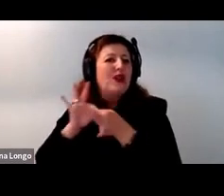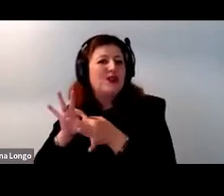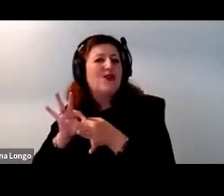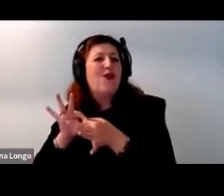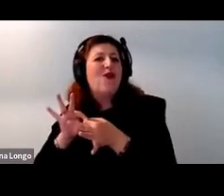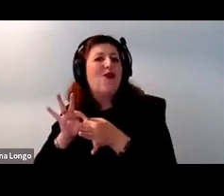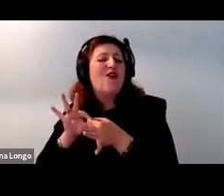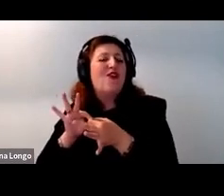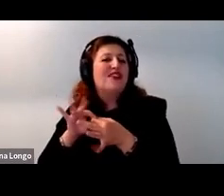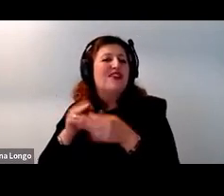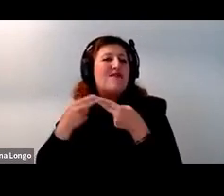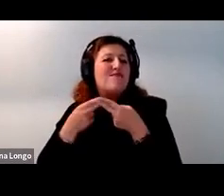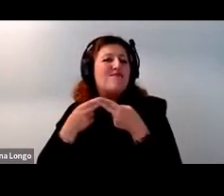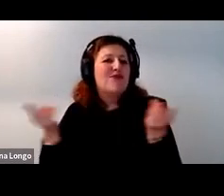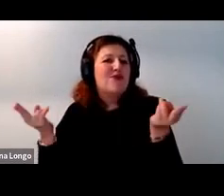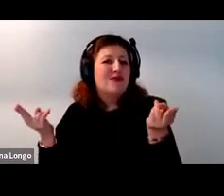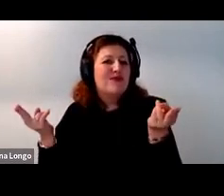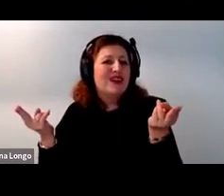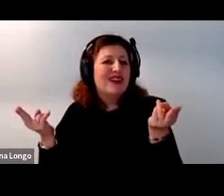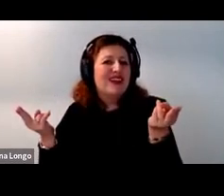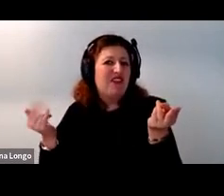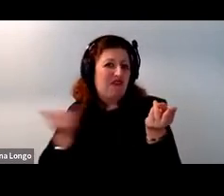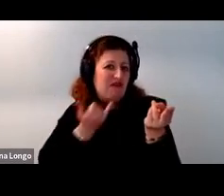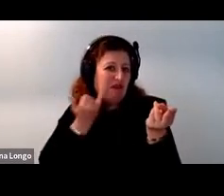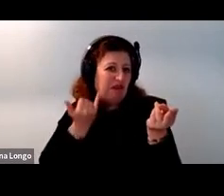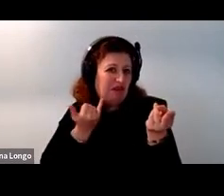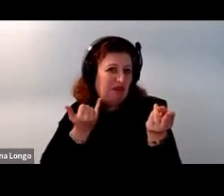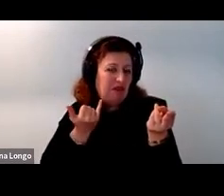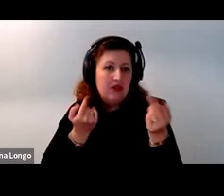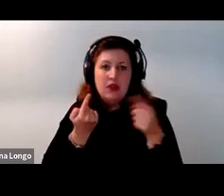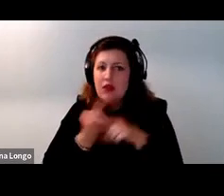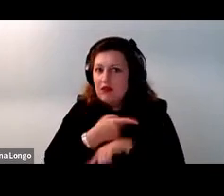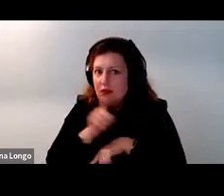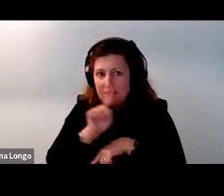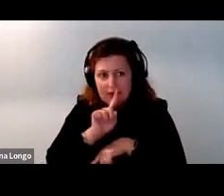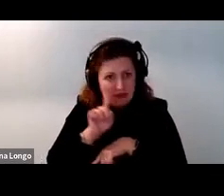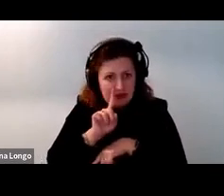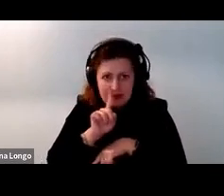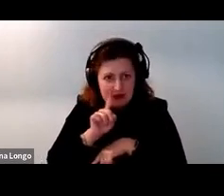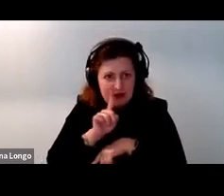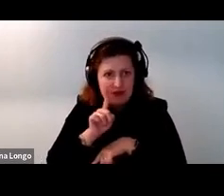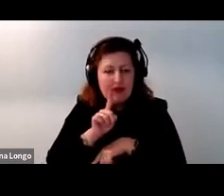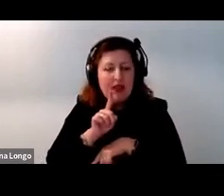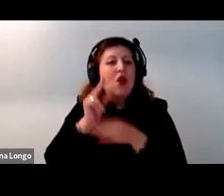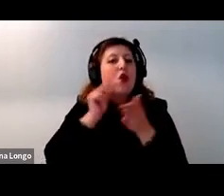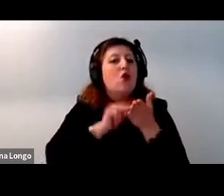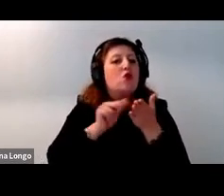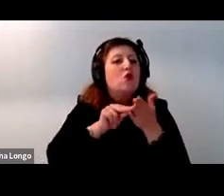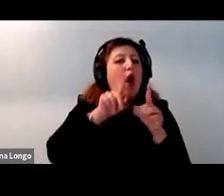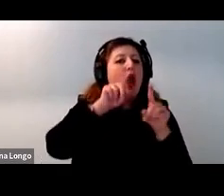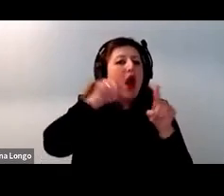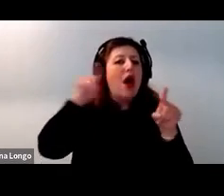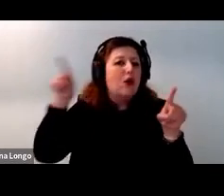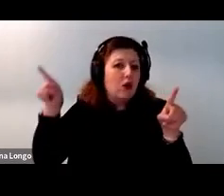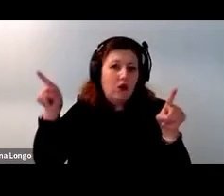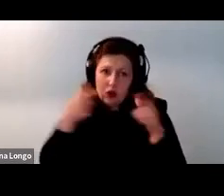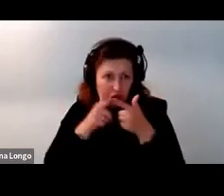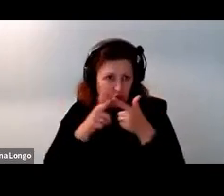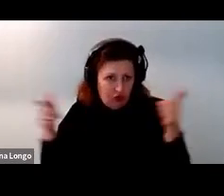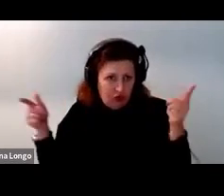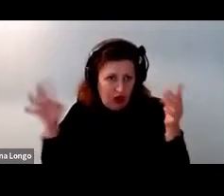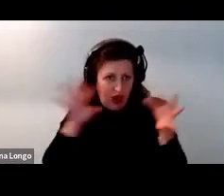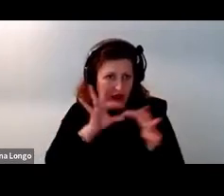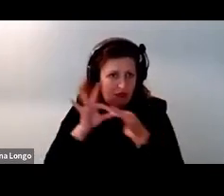rete pubblica, in certi villaggi, certe scuole, in posti particolarmente remoti, non è neanche necessario che la